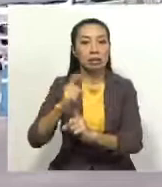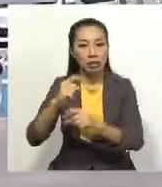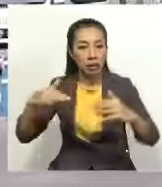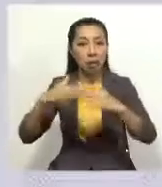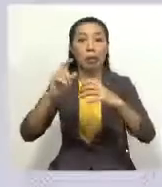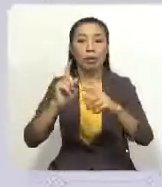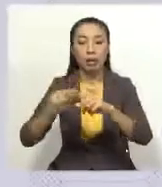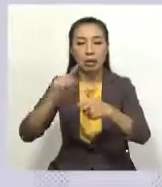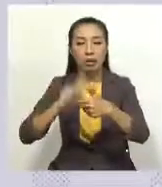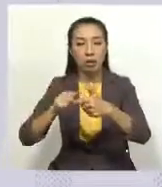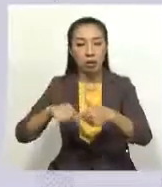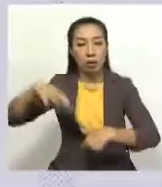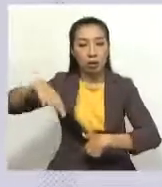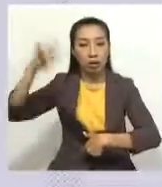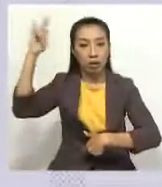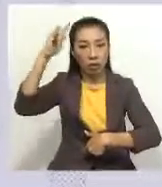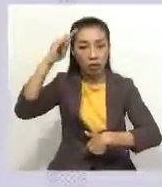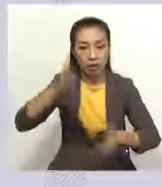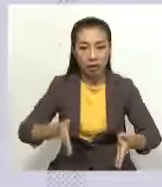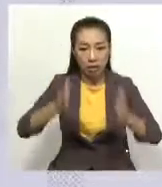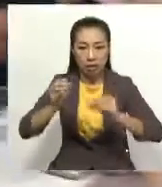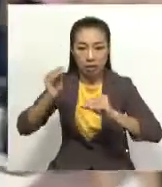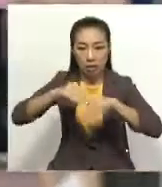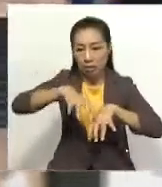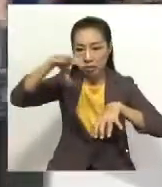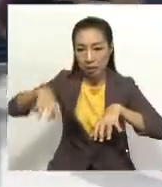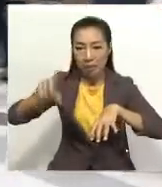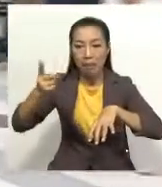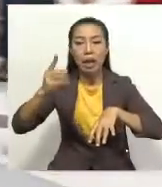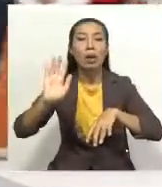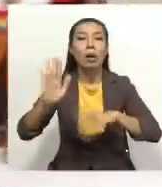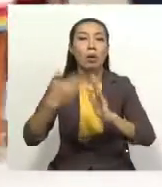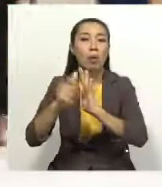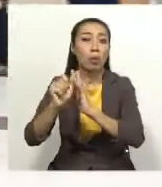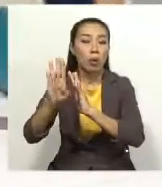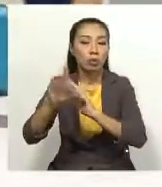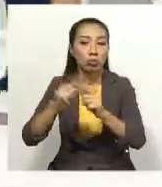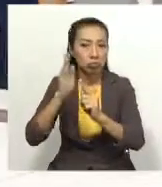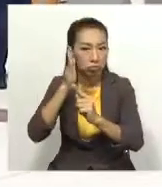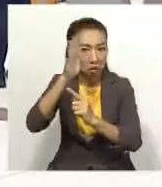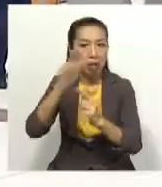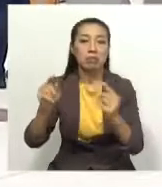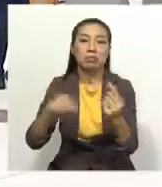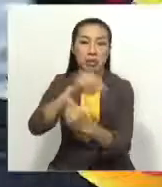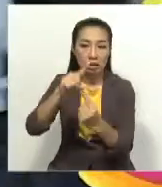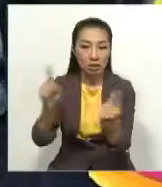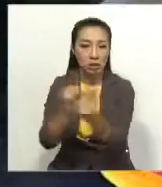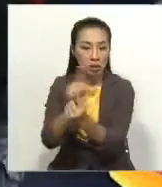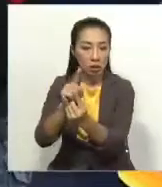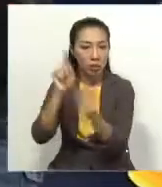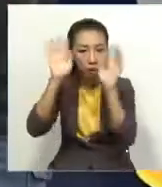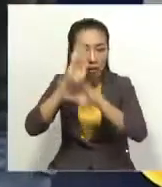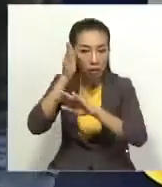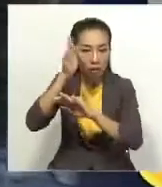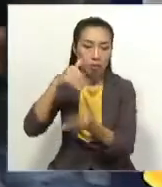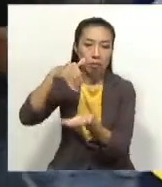การขอขยายอาคารสนามบินนานาชาติอุบลราชธานีรองรับการเติบโตทางด้านเศรษฐกิจการลงทุนและเป็นศูนย์กลาง